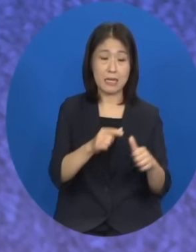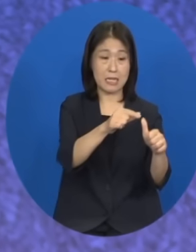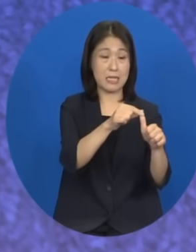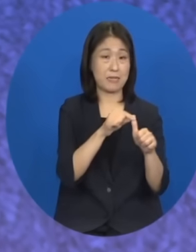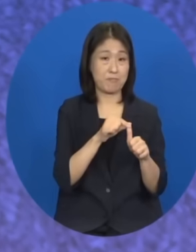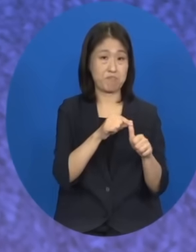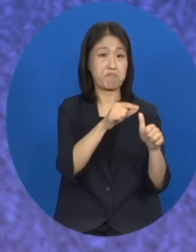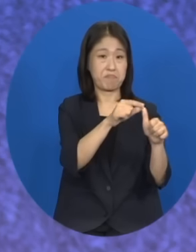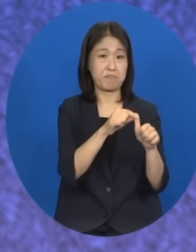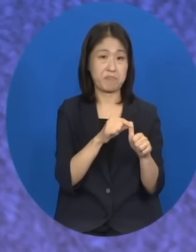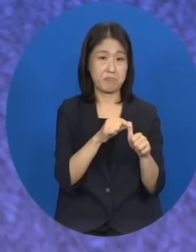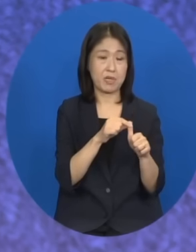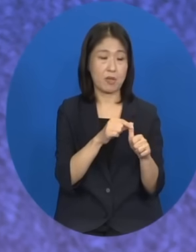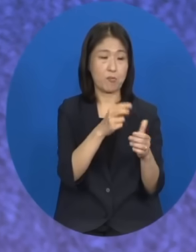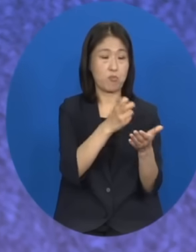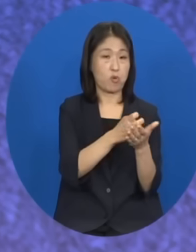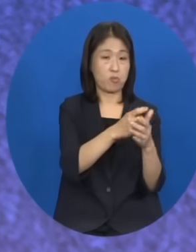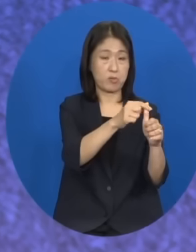고아니까. 그러나